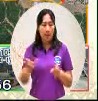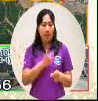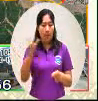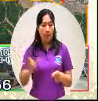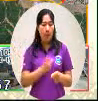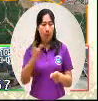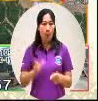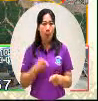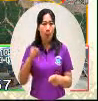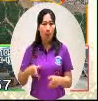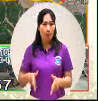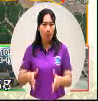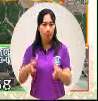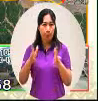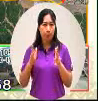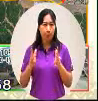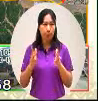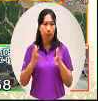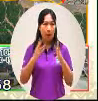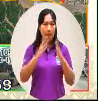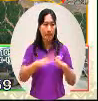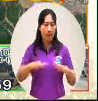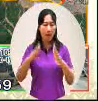的有